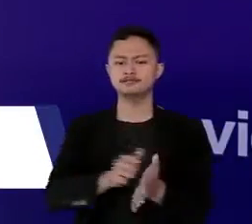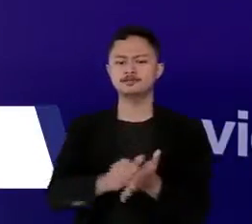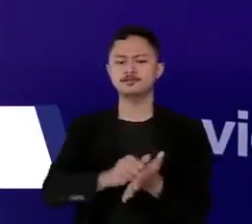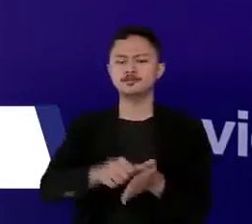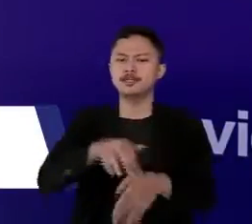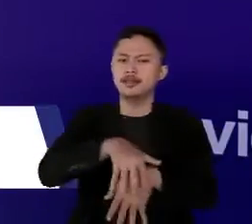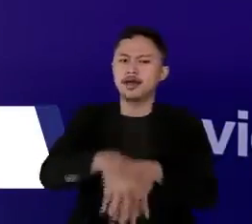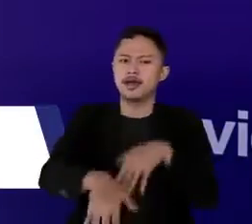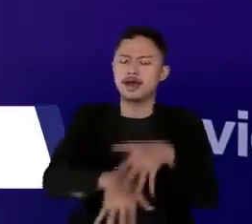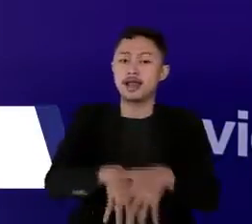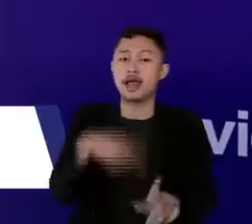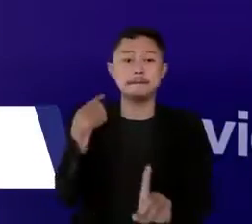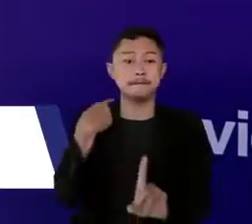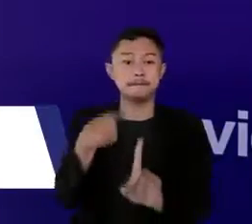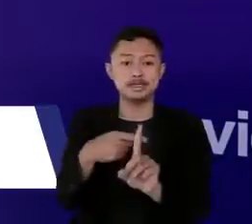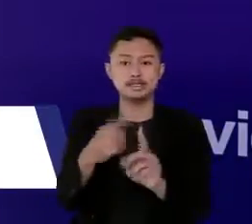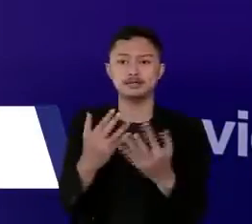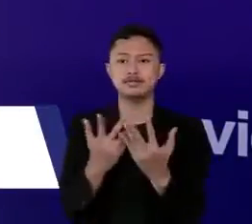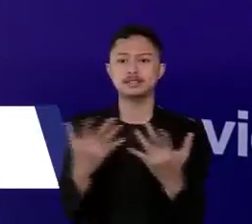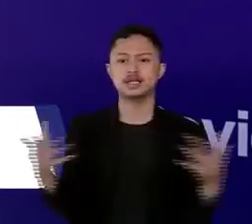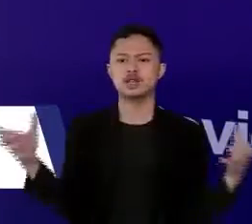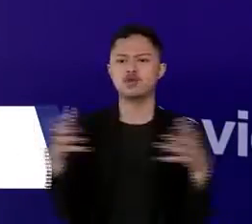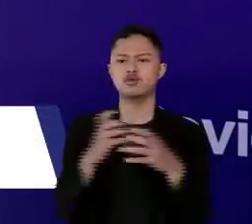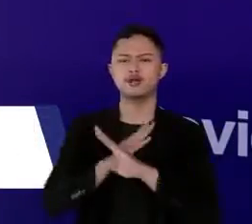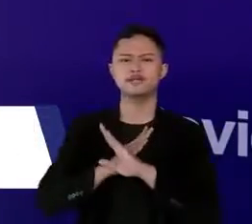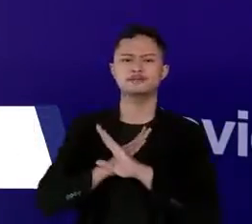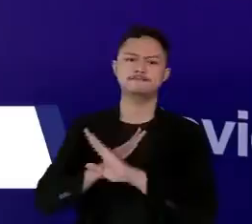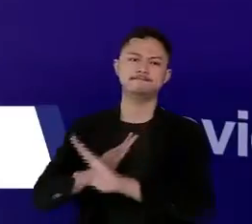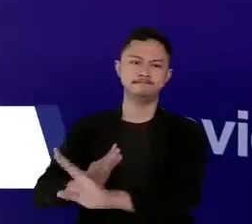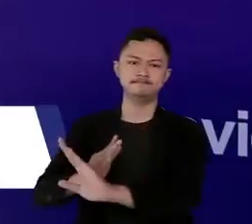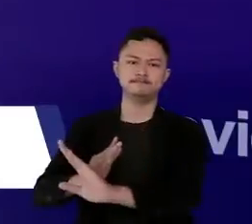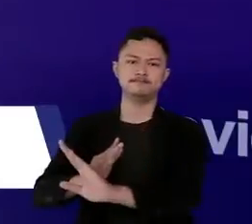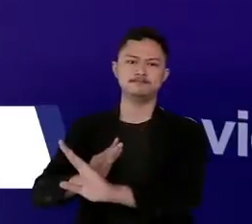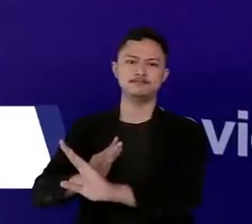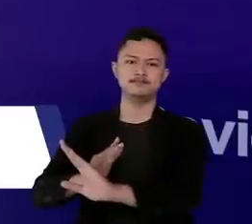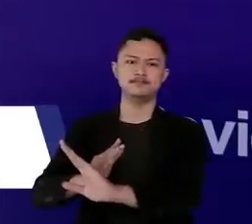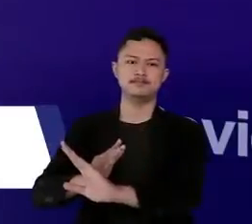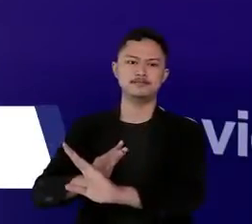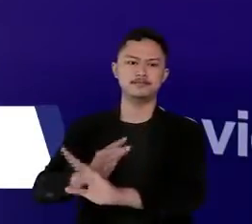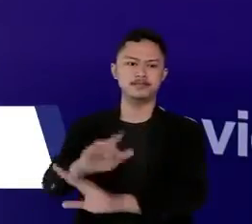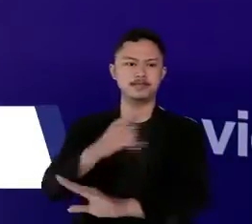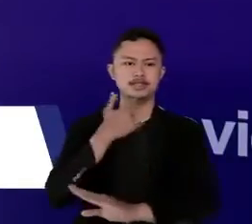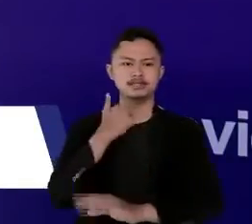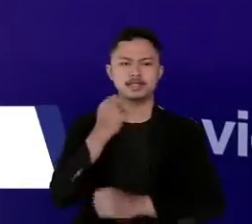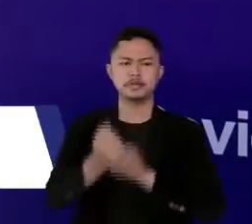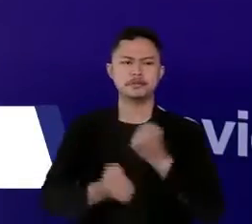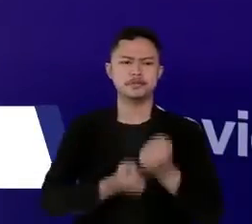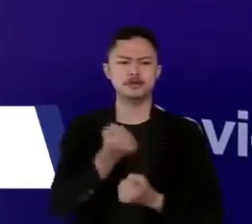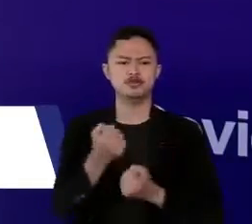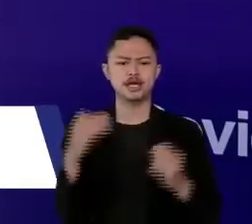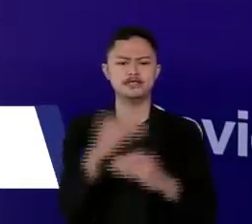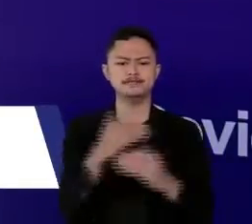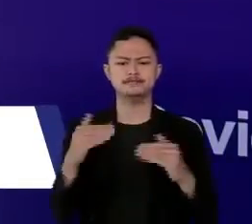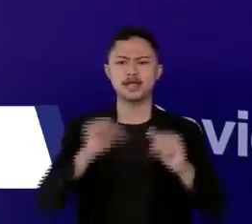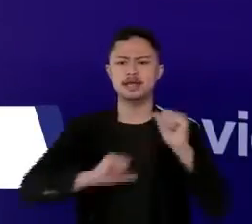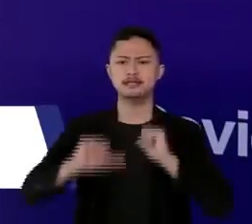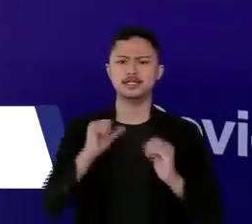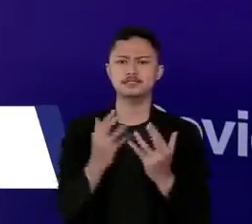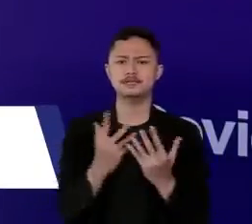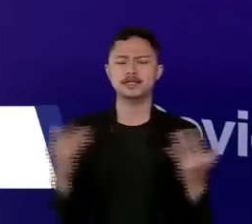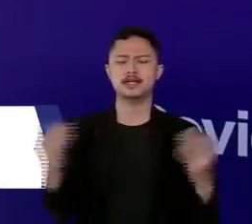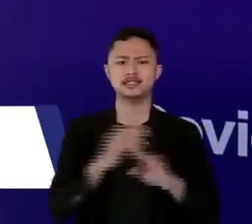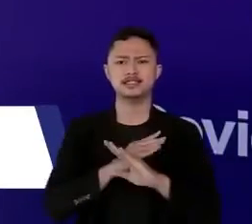Ditambah lagi dengan menghindari kerumunan meminum minimalisir mobilisasi